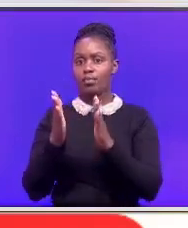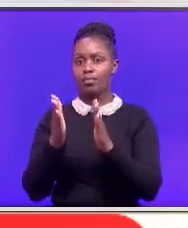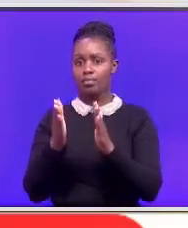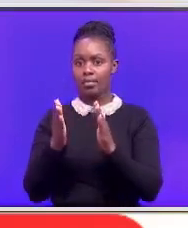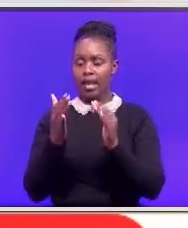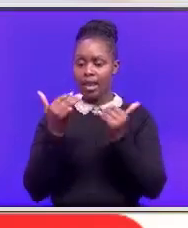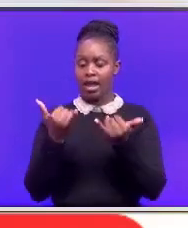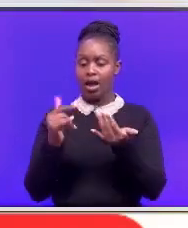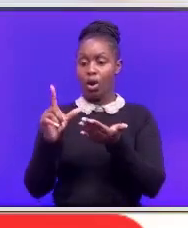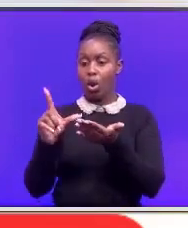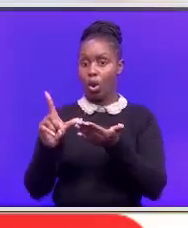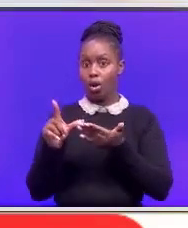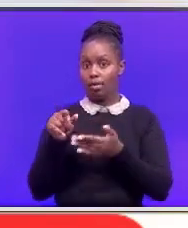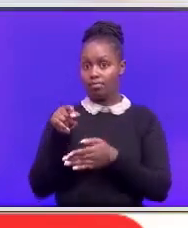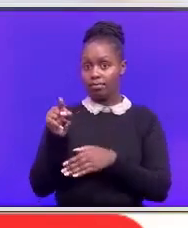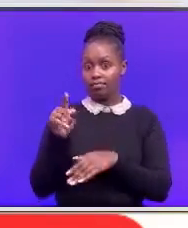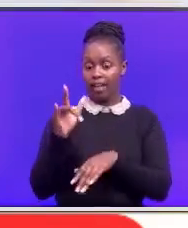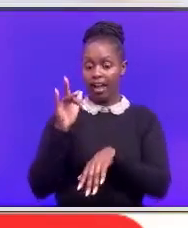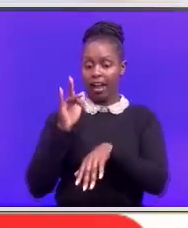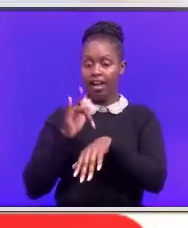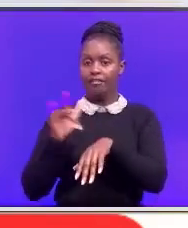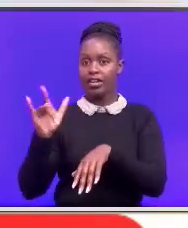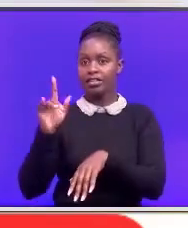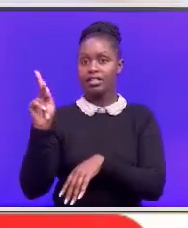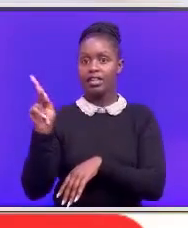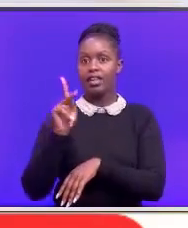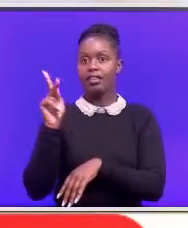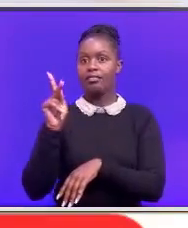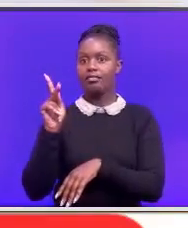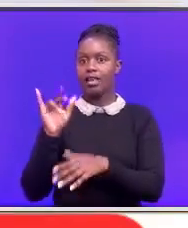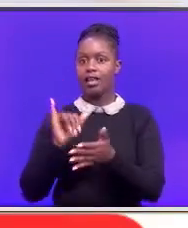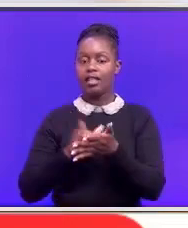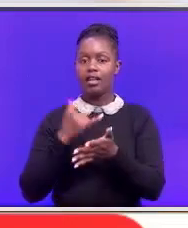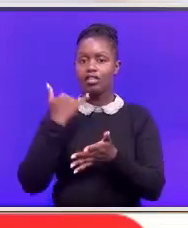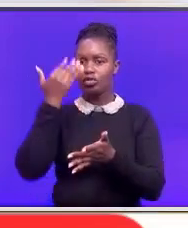kukula nchi ya Kenya. Ndio unaona president ana balance